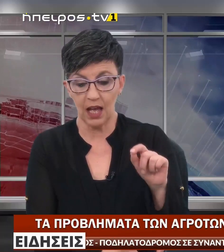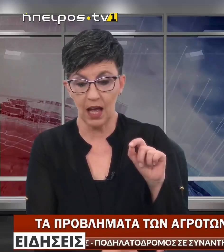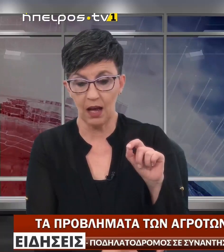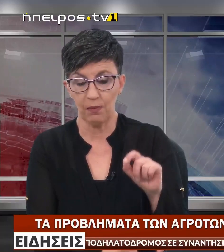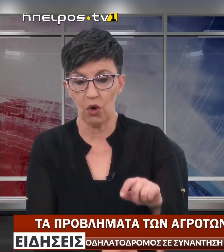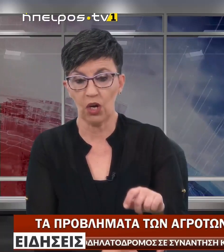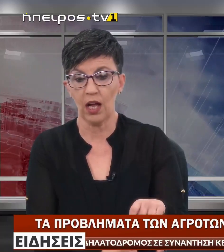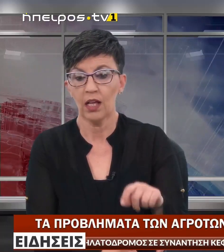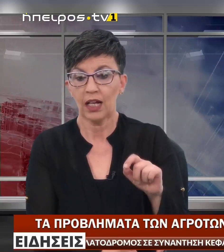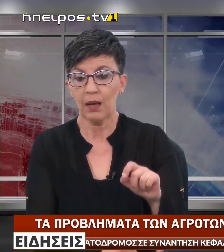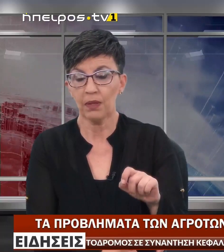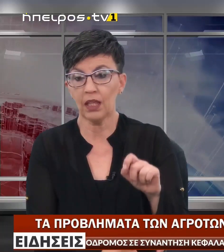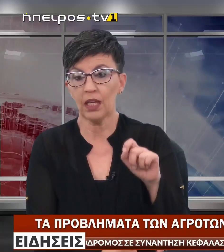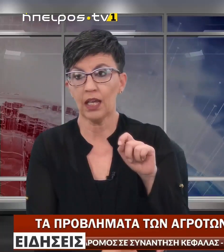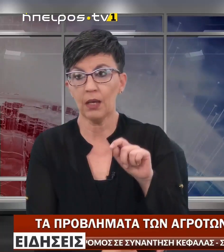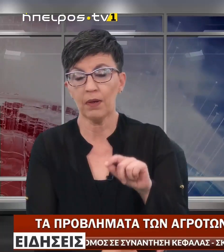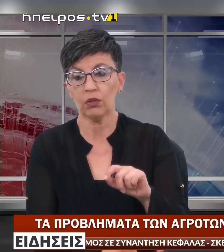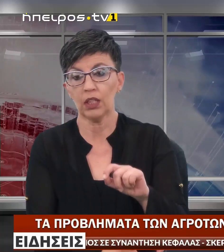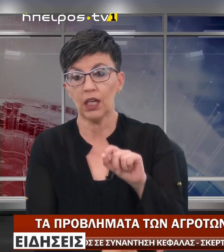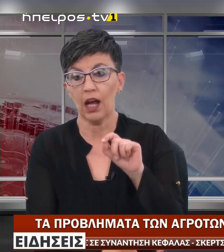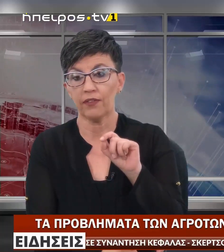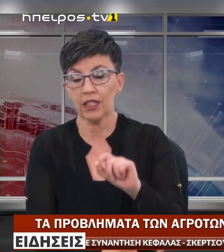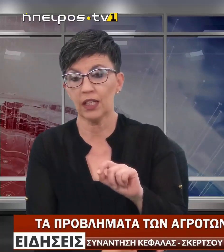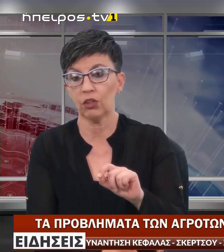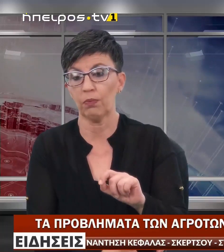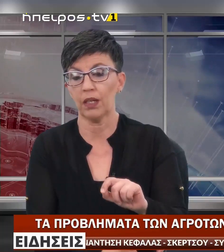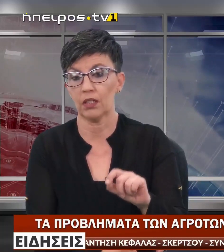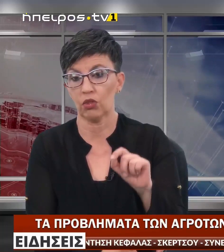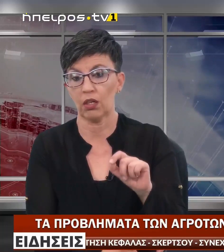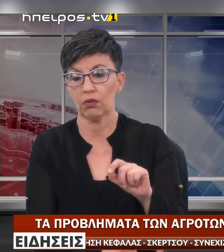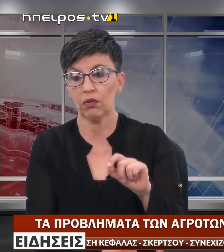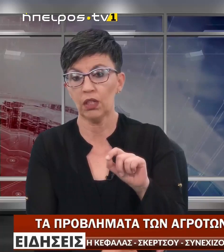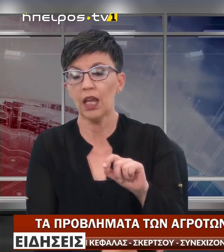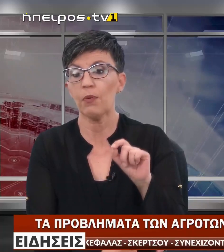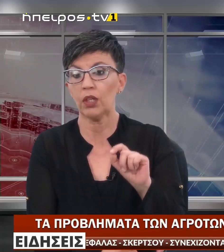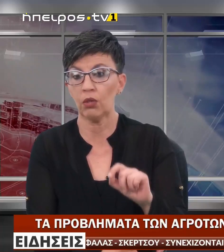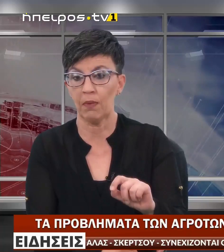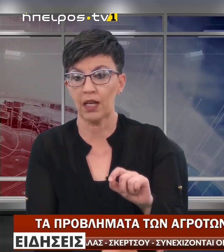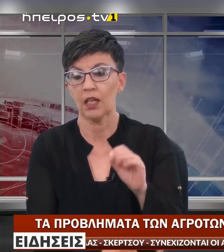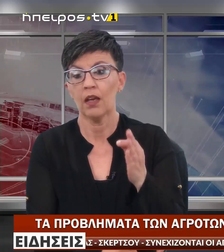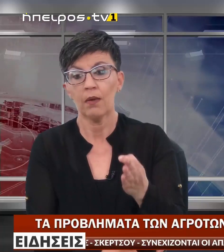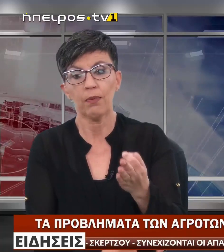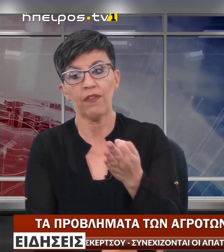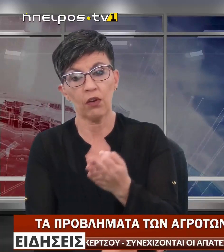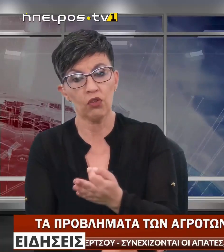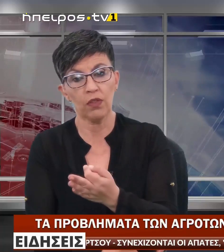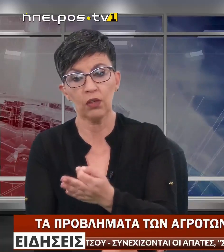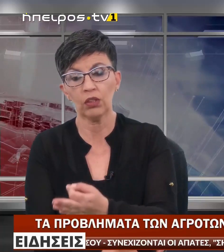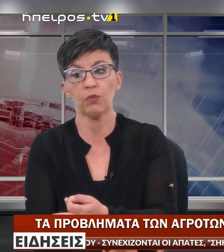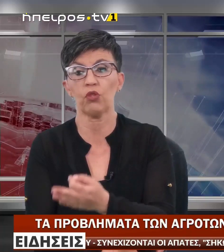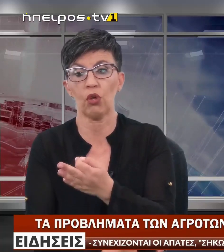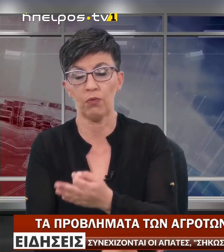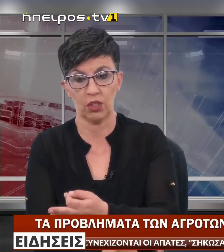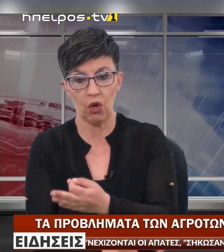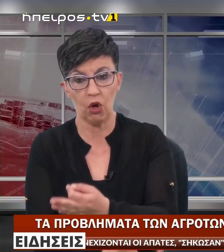στα μπλόκα, κάποιοι είπαν ότι αυτές οι κινητοποιήσεις των αγροτών είναι υποκινούμενες. Προφανώς δείχνοντας